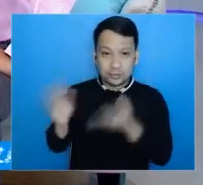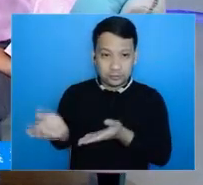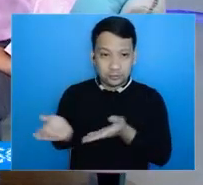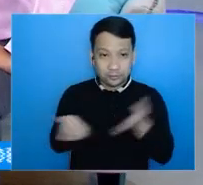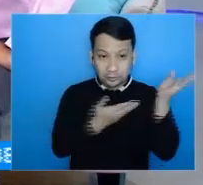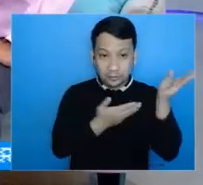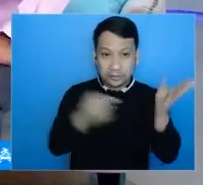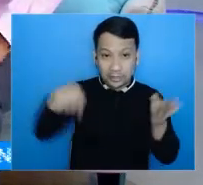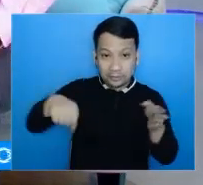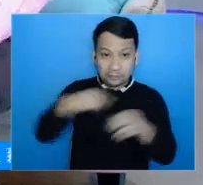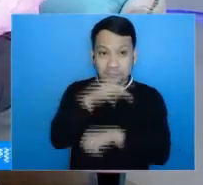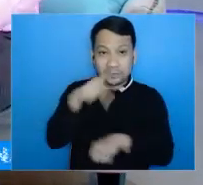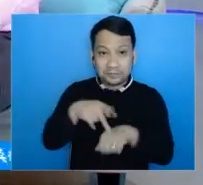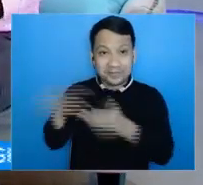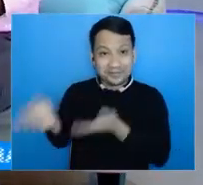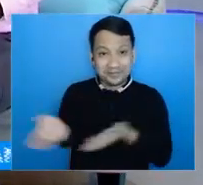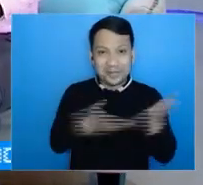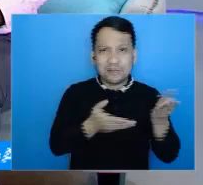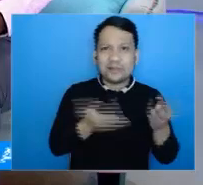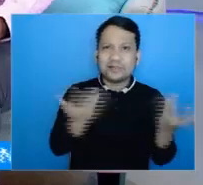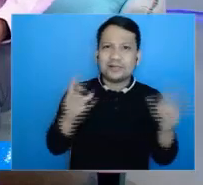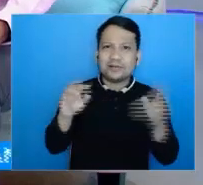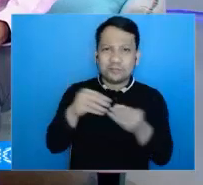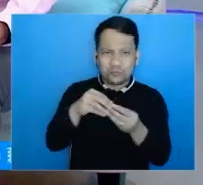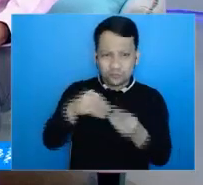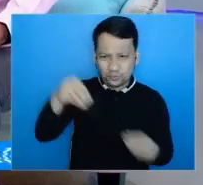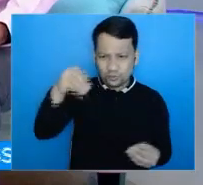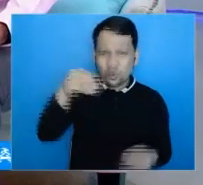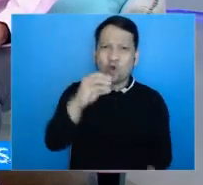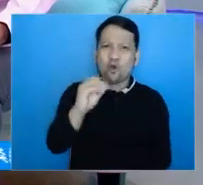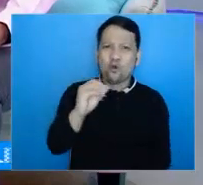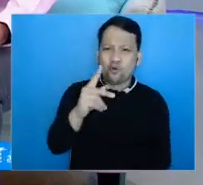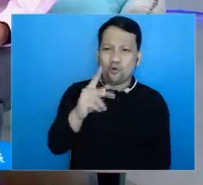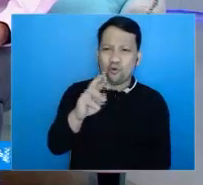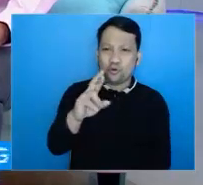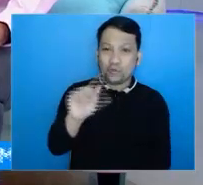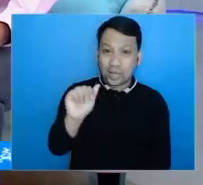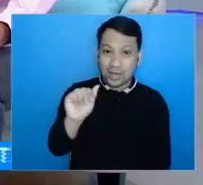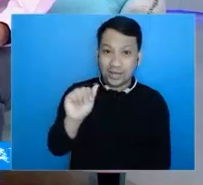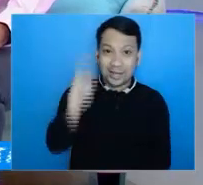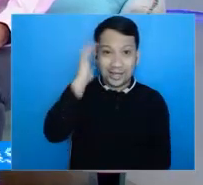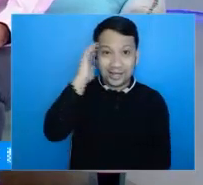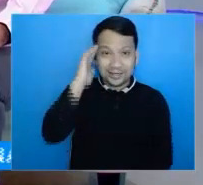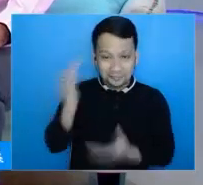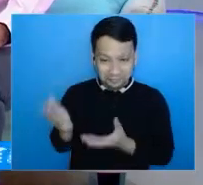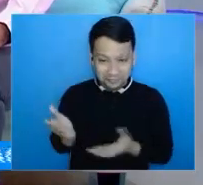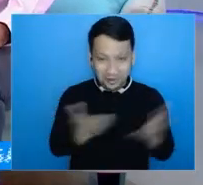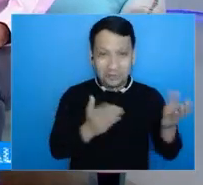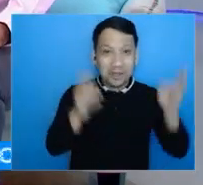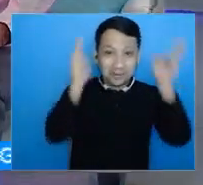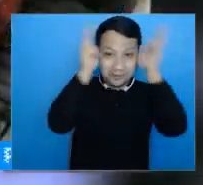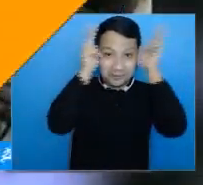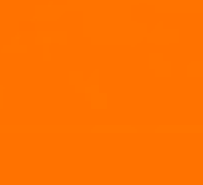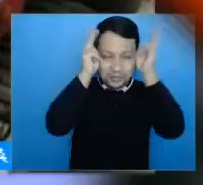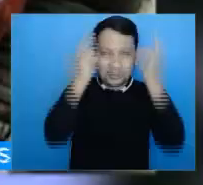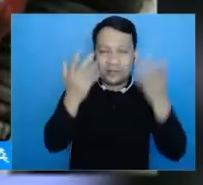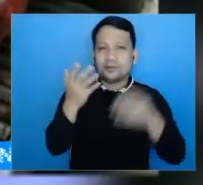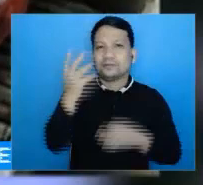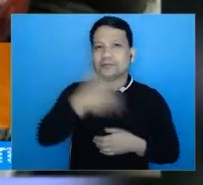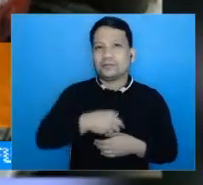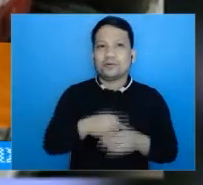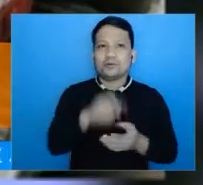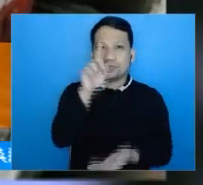okra. Nitong Sunday nga ay naipadala sa South Korea ang first sa tatlong shipments ng gulay na yan.